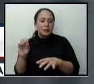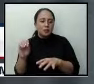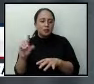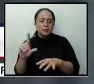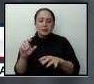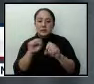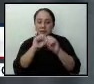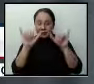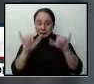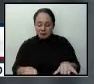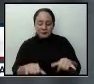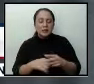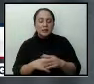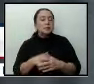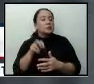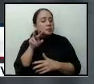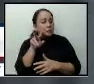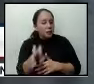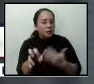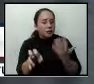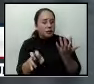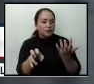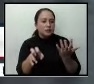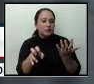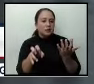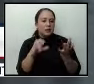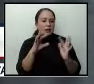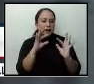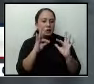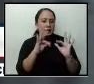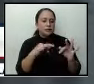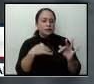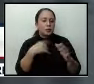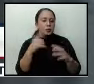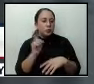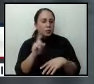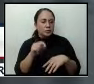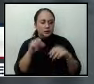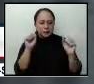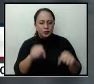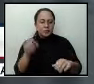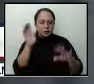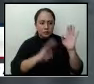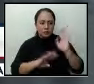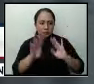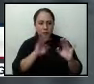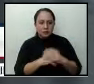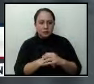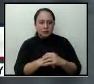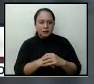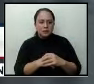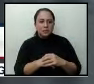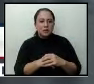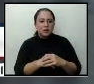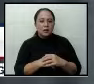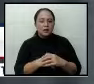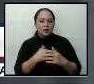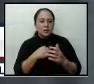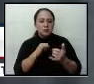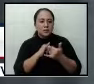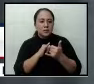doon makikita kung ano yung pwedeng maging problema, ano yung mga adjustments na